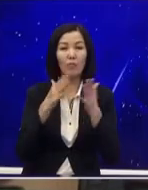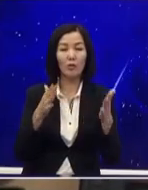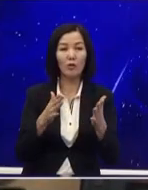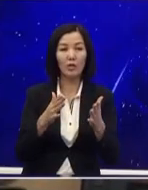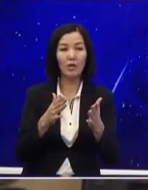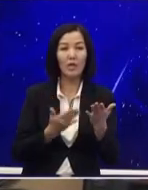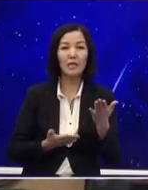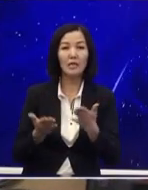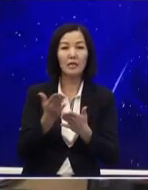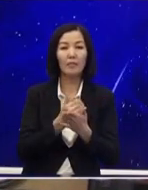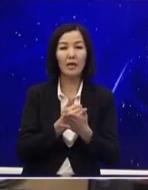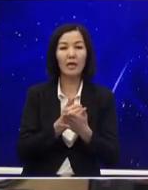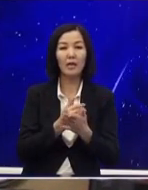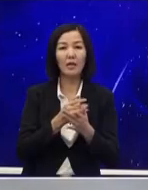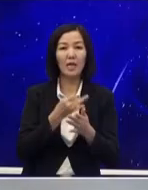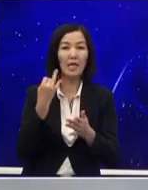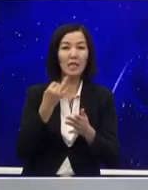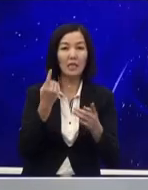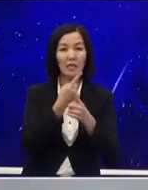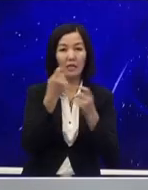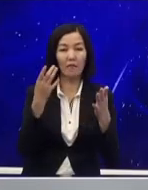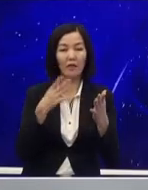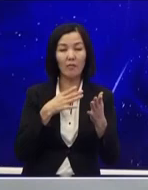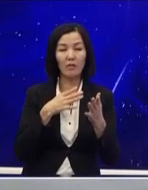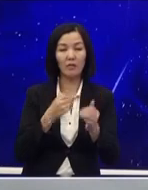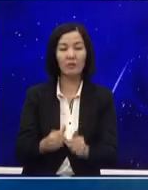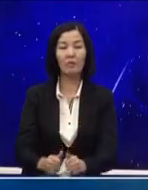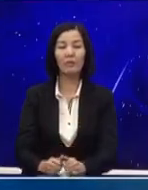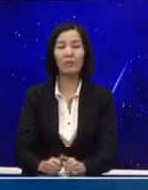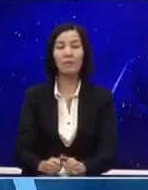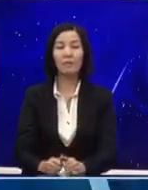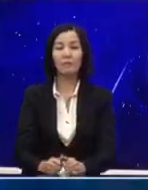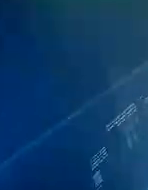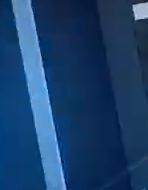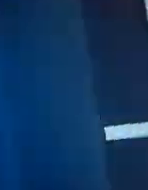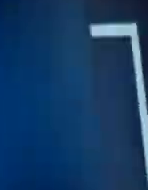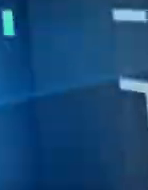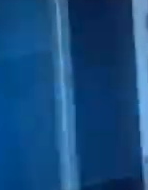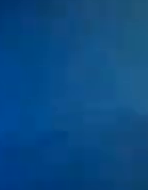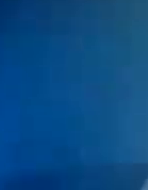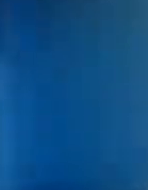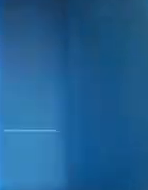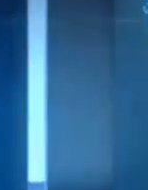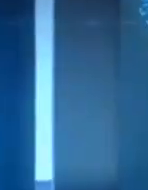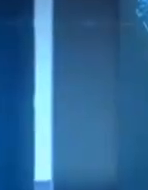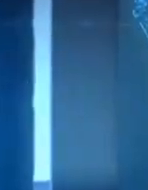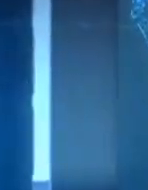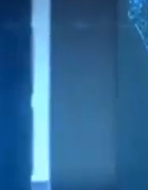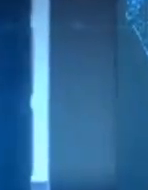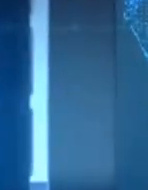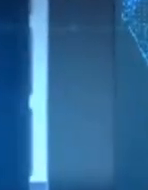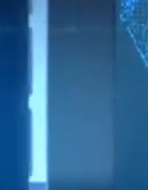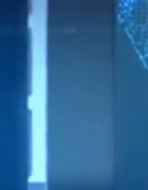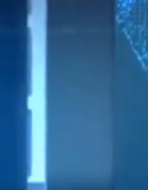и собрали достаточно интересный материал для публикации. Гульназ Мустафа, Абзал Мусипов, телеканал ЖТСУ,